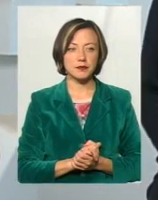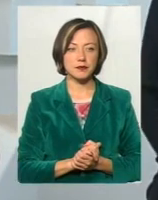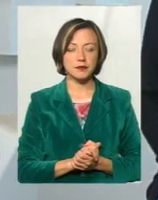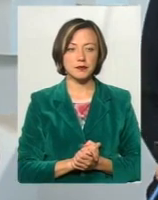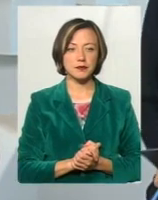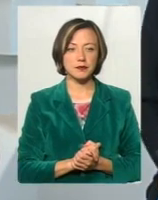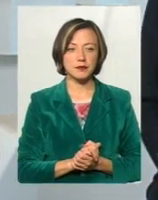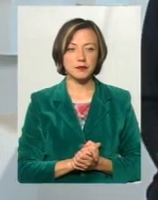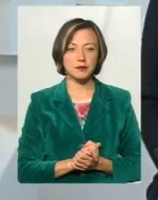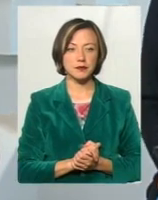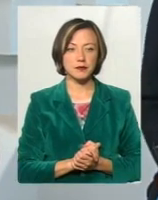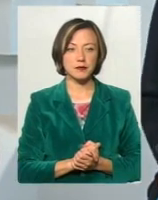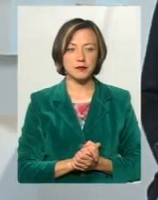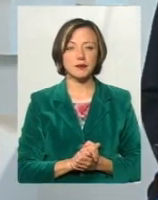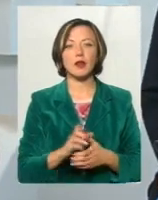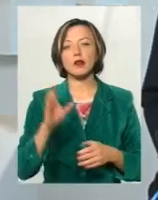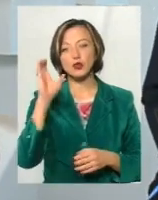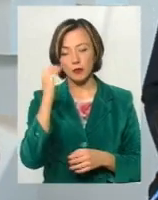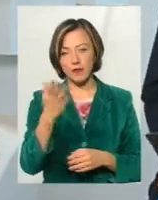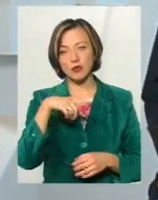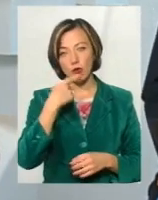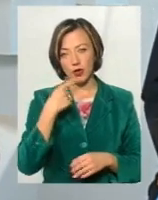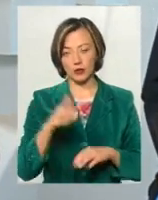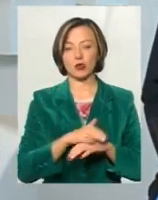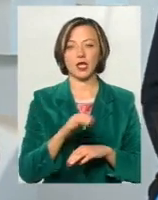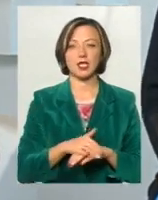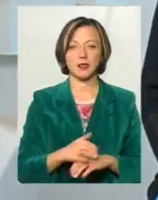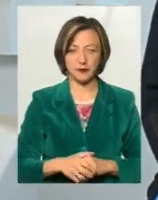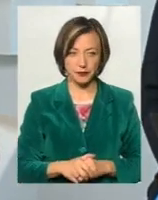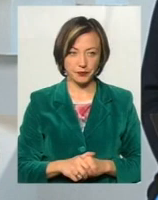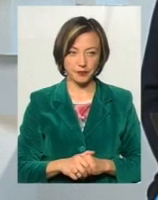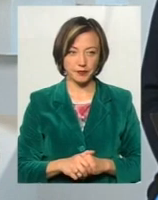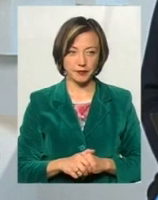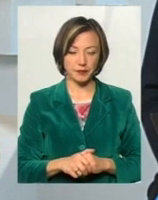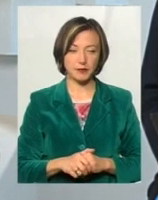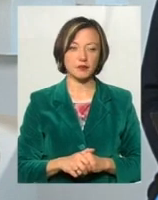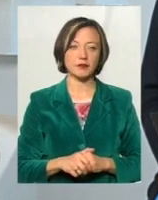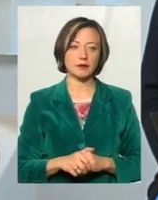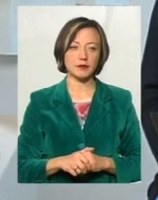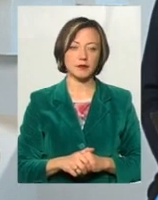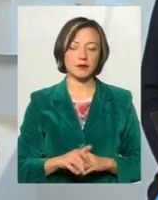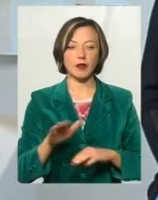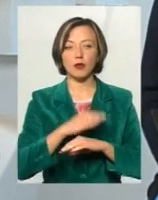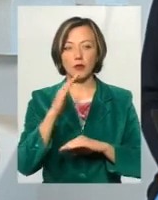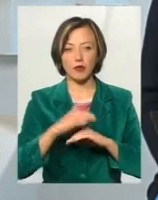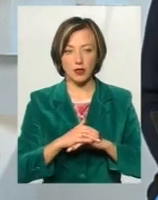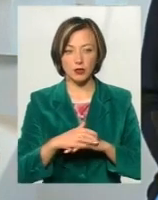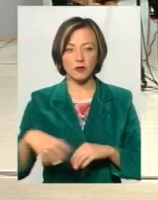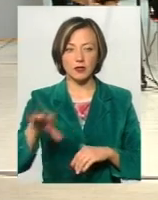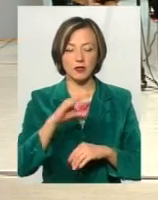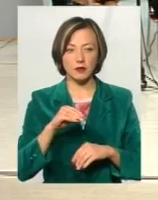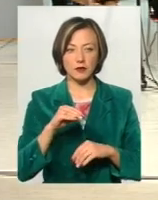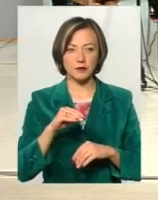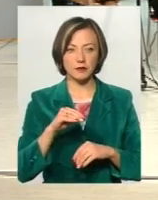речі. Ви в ефірі, чуємо вас. Алло. Доброго дня. Доброго вечора усім. Таке